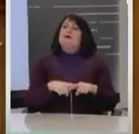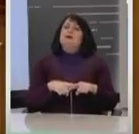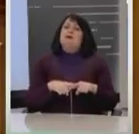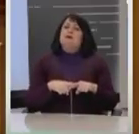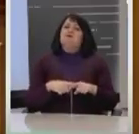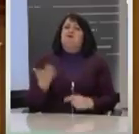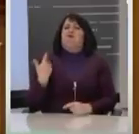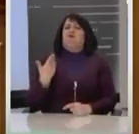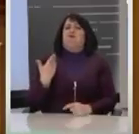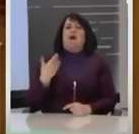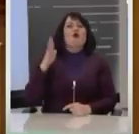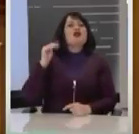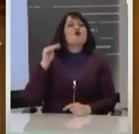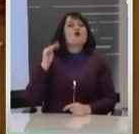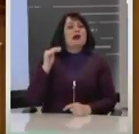ανέκτησε από τον περασμένο Ιούλιο